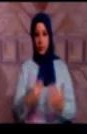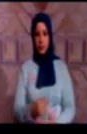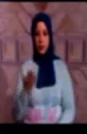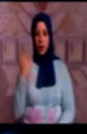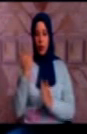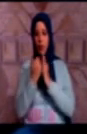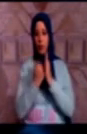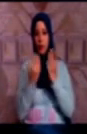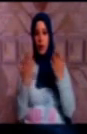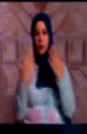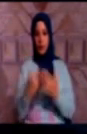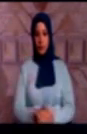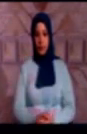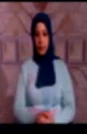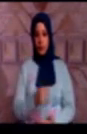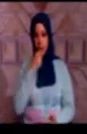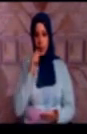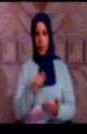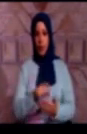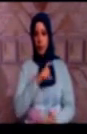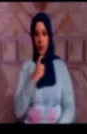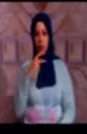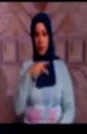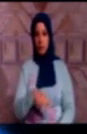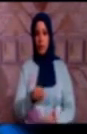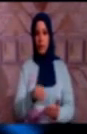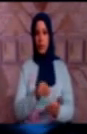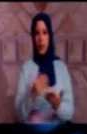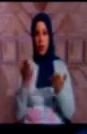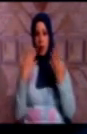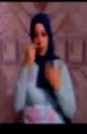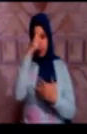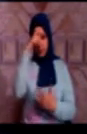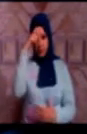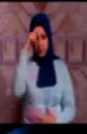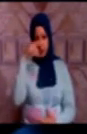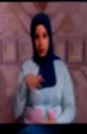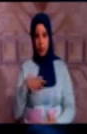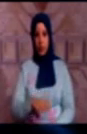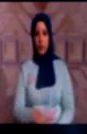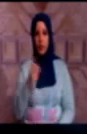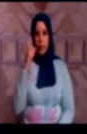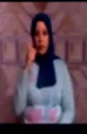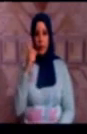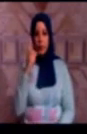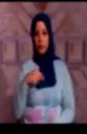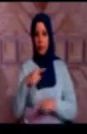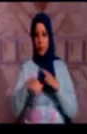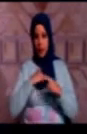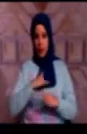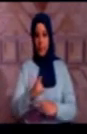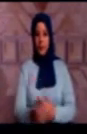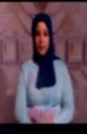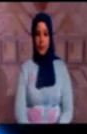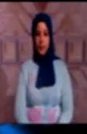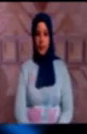لكن احنا طبعا شهر 8 بيكون زور الصيف بسبب ارتفاع نسبه الرطوبه فده الرطوبه لسه مكمله معنا خلال الايام القادمه